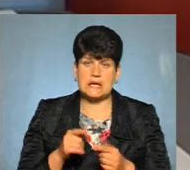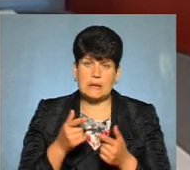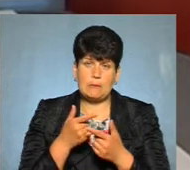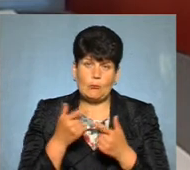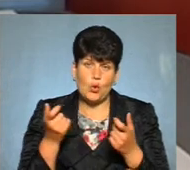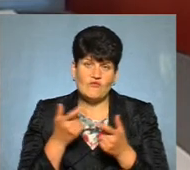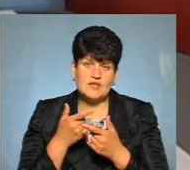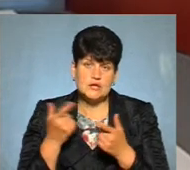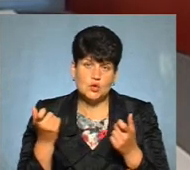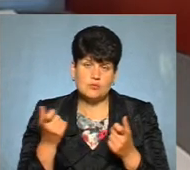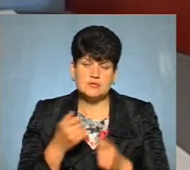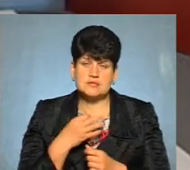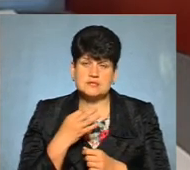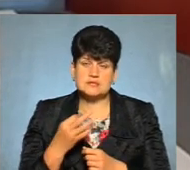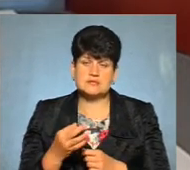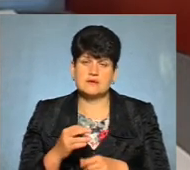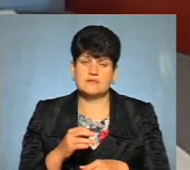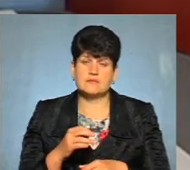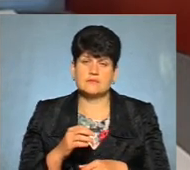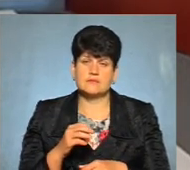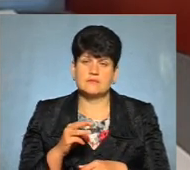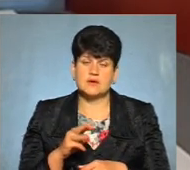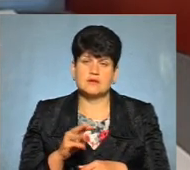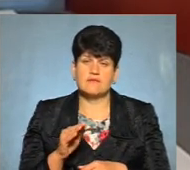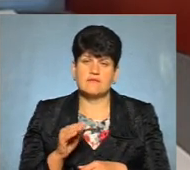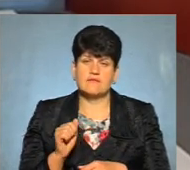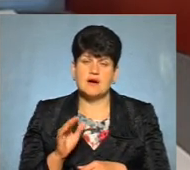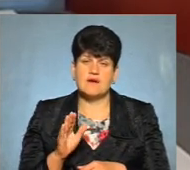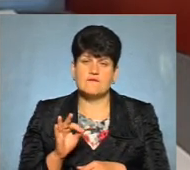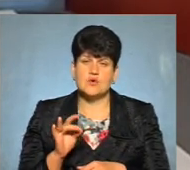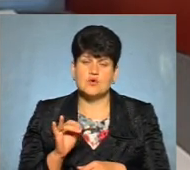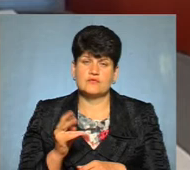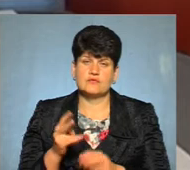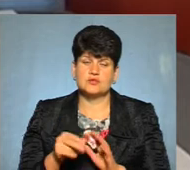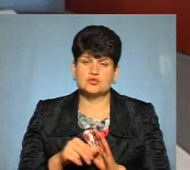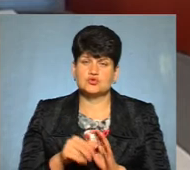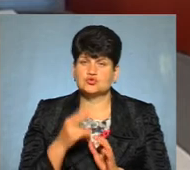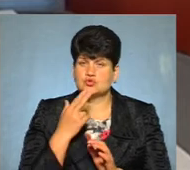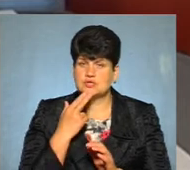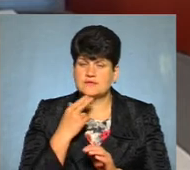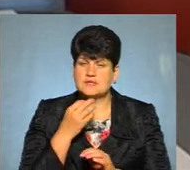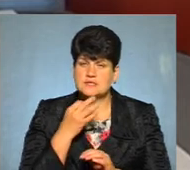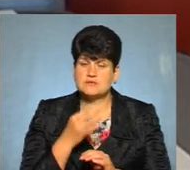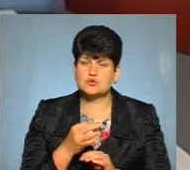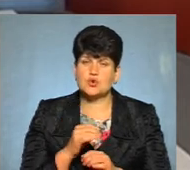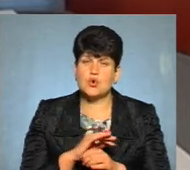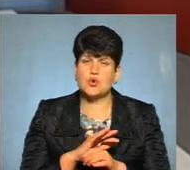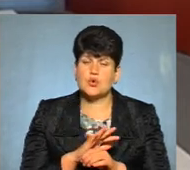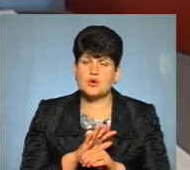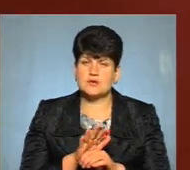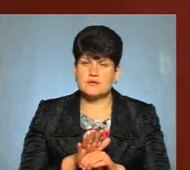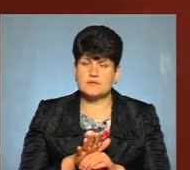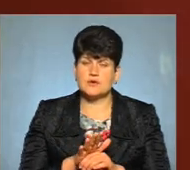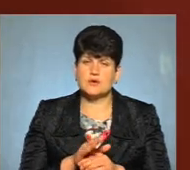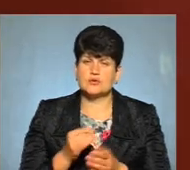як озвучив епідеміолог Михайло Фаворов 26 червня в інтерв'ю ОНН. Він сказав, що коронавірус SARS-CoV-2 підтвердив